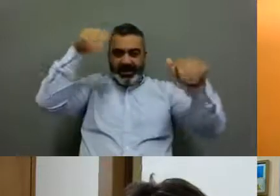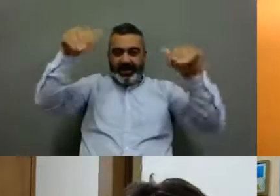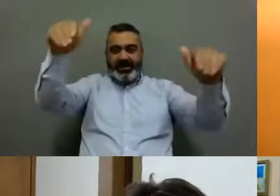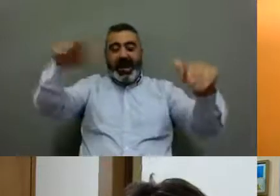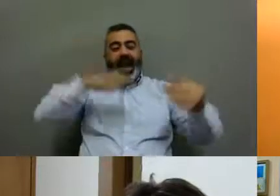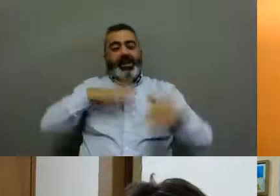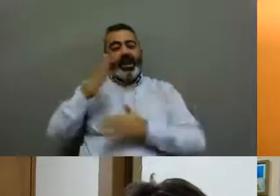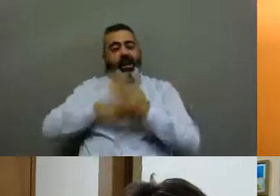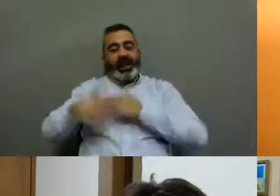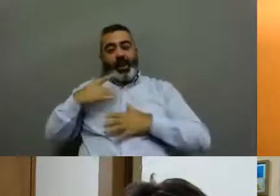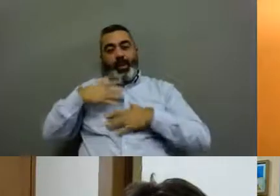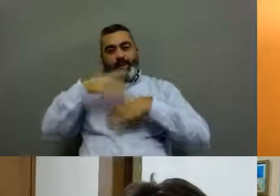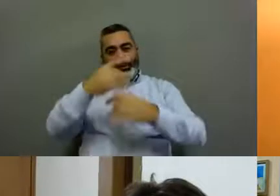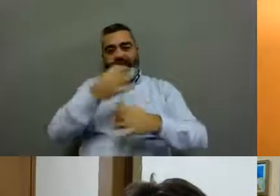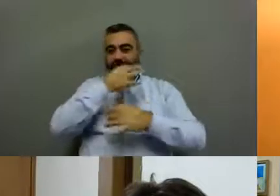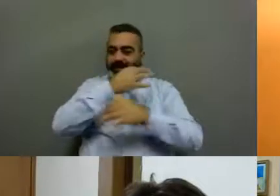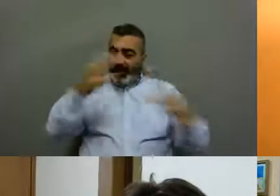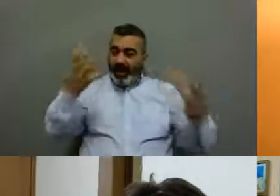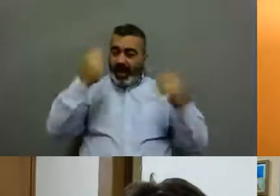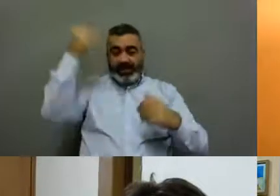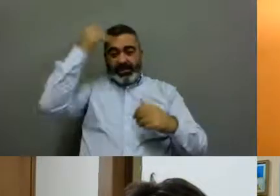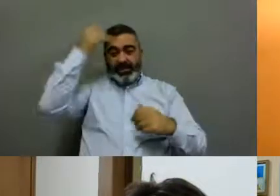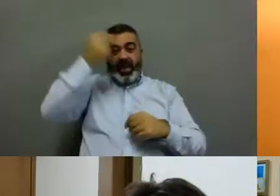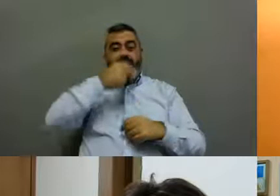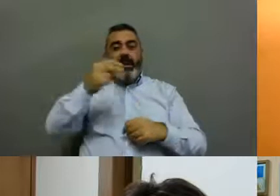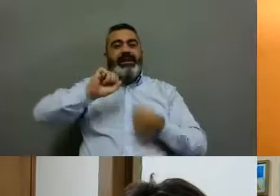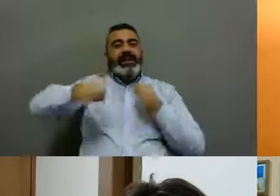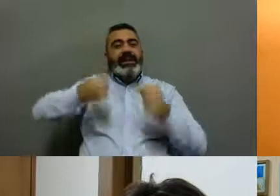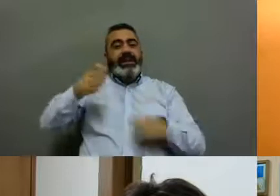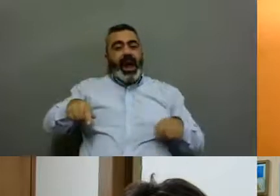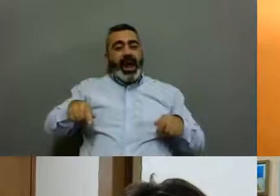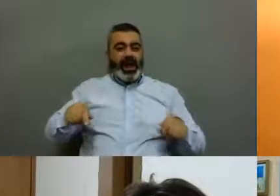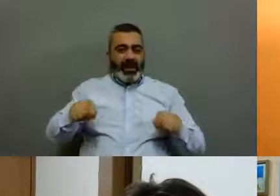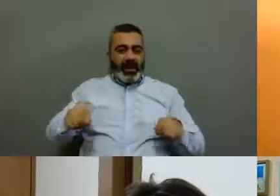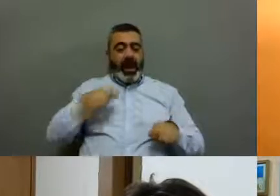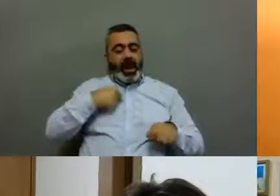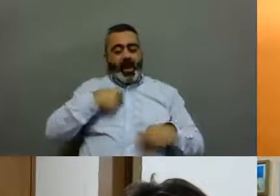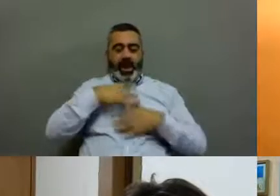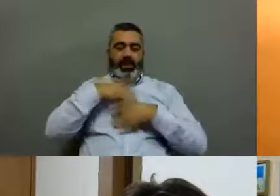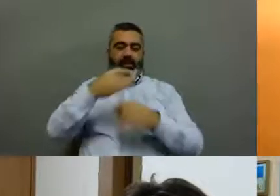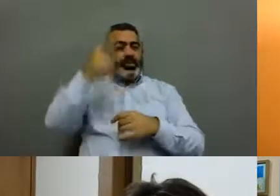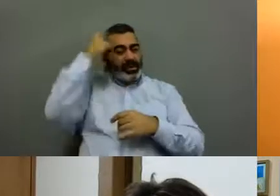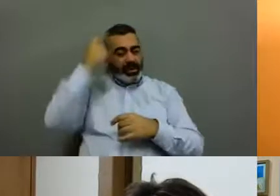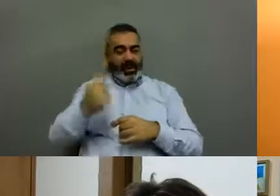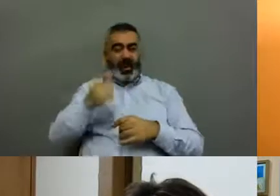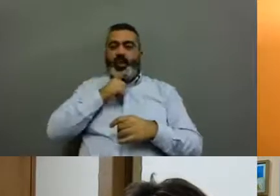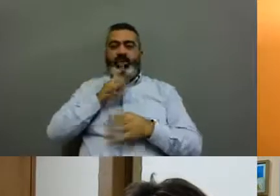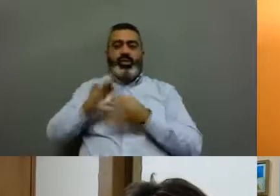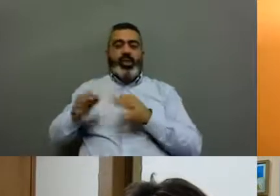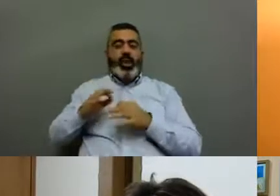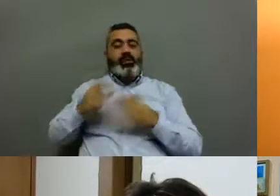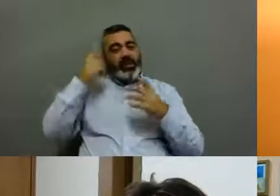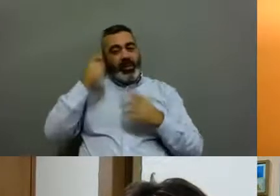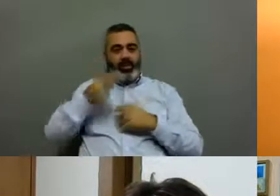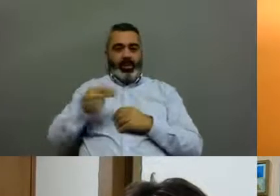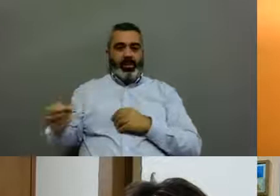με αναπηρία. Τουλάχιστον για τις κινητικές αναπηρίες που εκπροσωπώ εγώ και ο σύλλογός μας. Αλλά